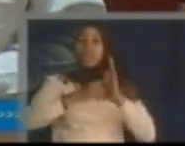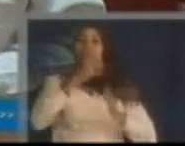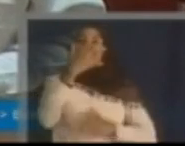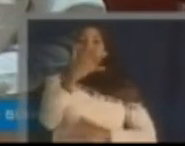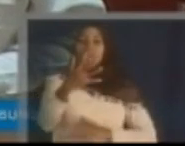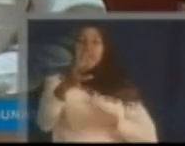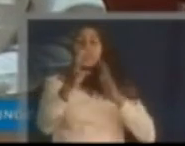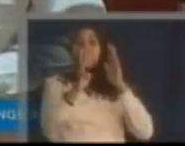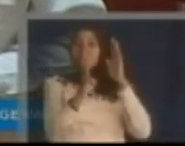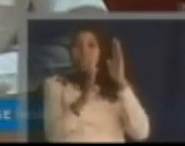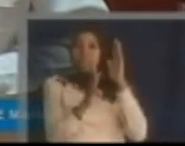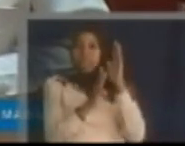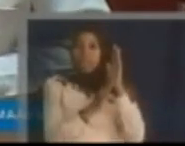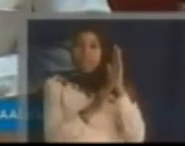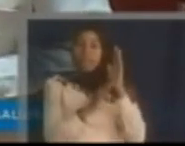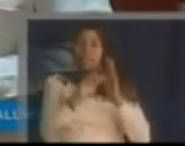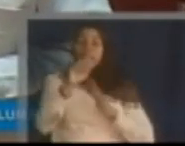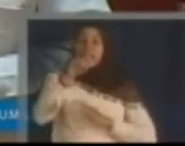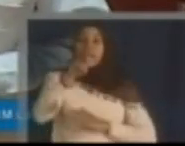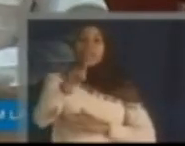na kulitolea ushauri.